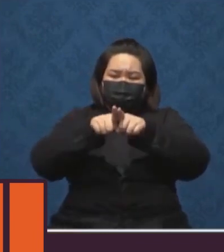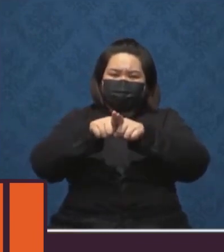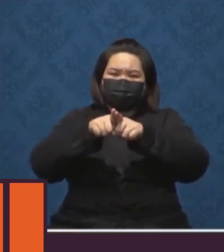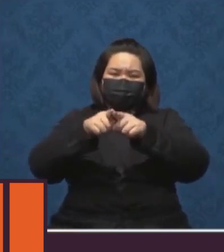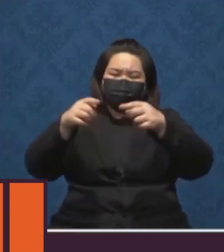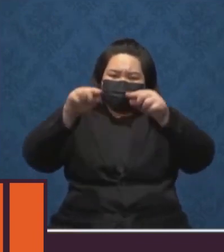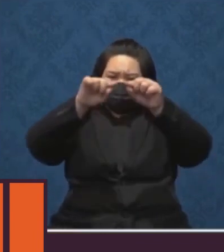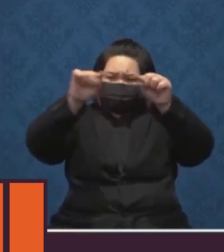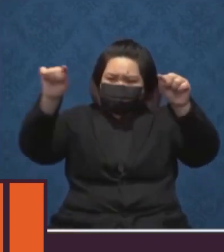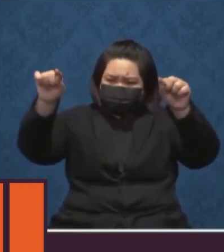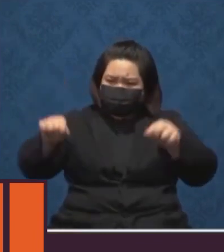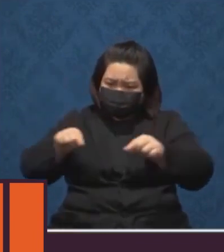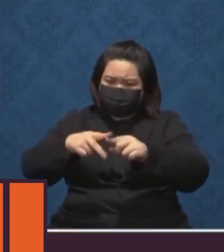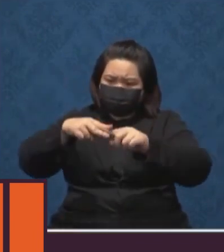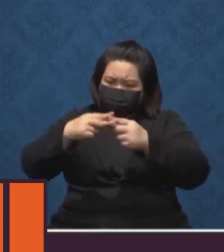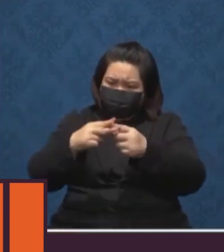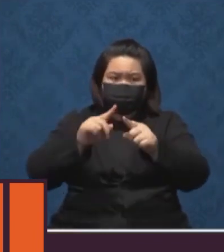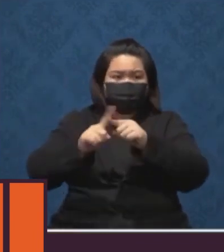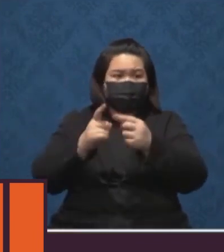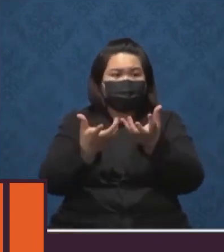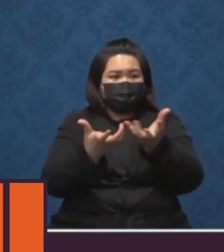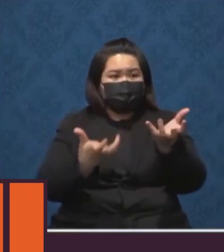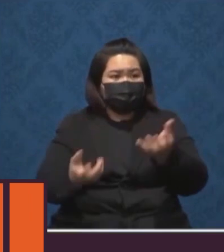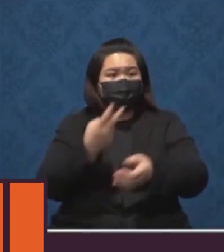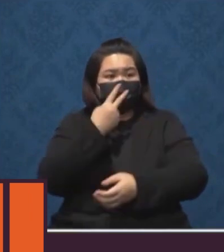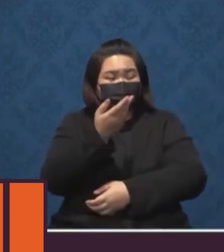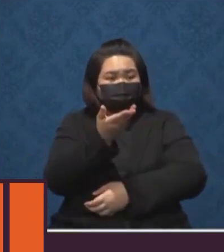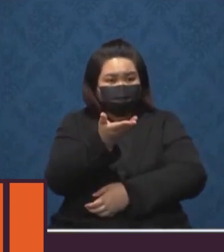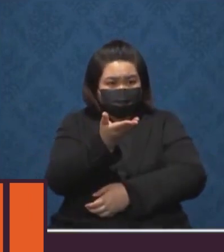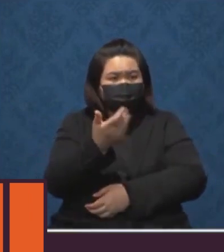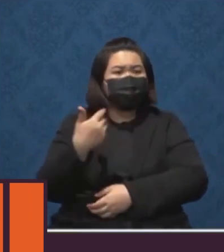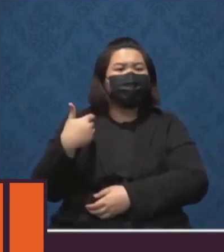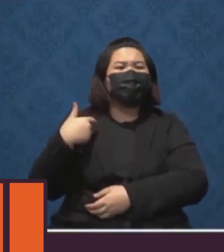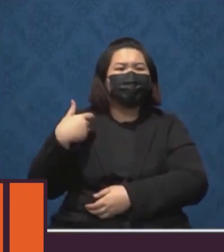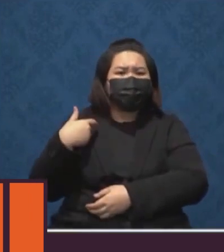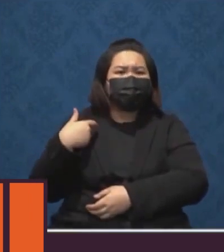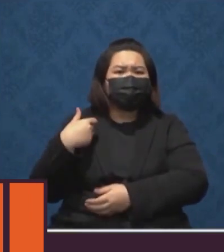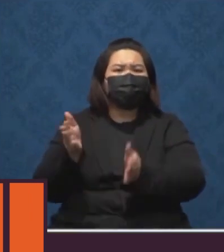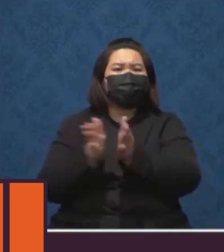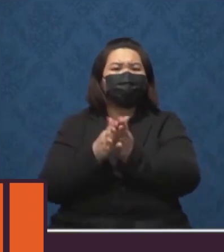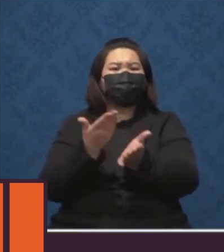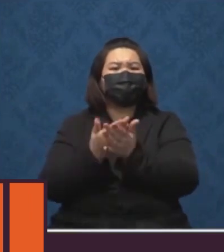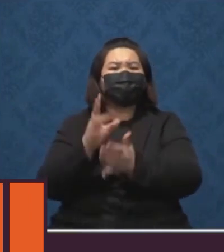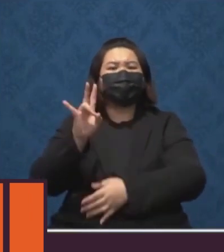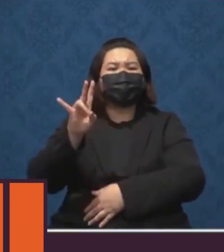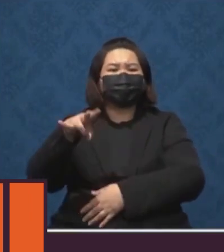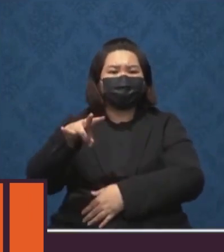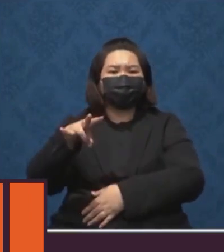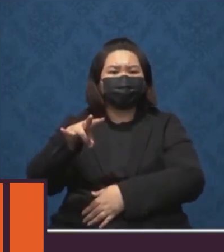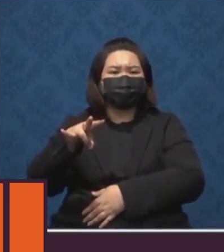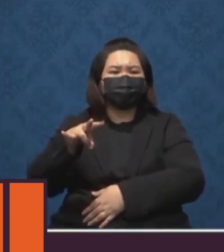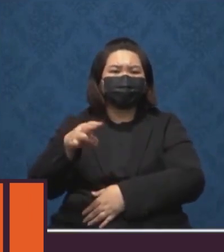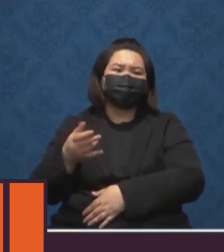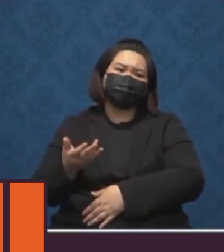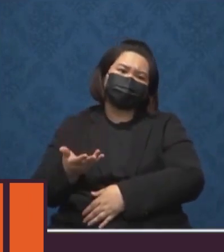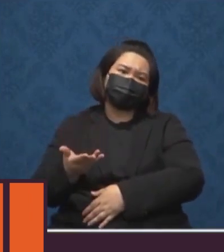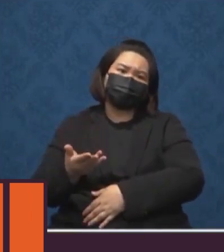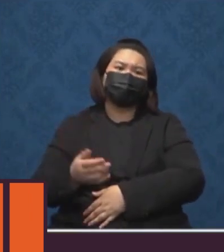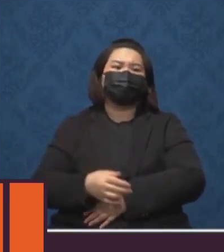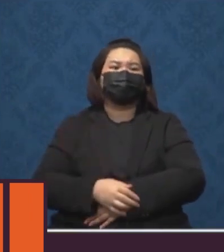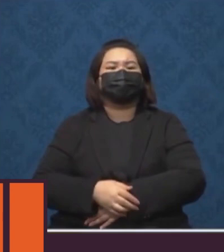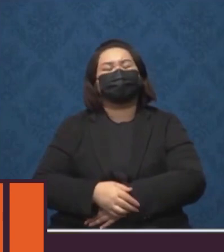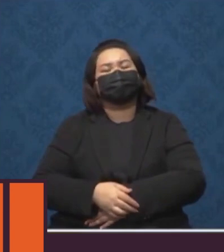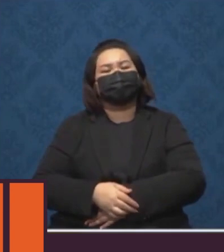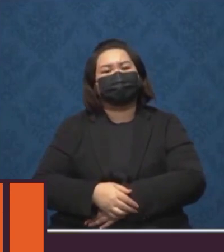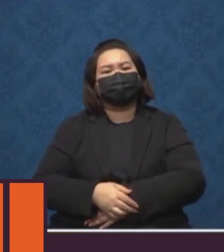แทนตดองศาประจัย 6 เหลี่ยมซึ่รมแล้วอปกรณพฐานพวกนี้รวมแลวก็ 7,000 บาแล้วครับแล้วแจกเพีงแค